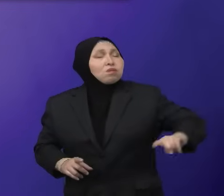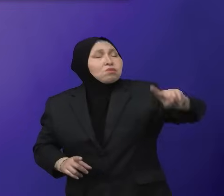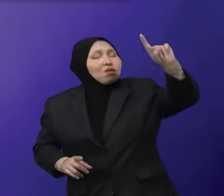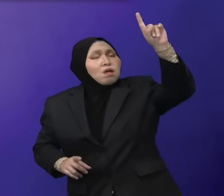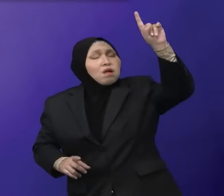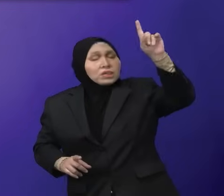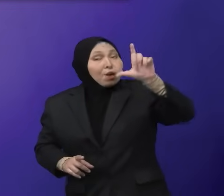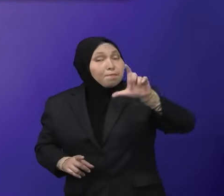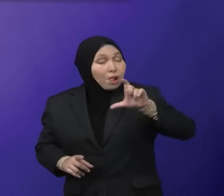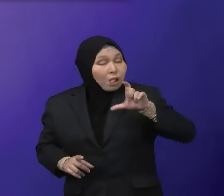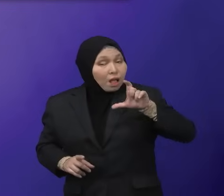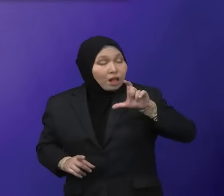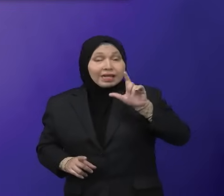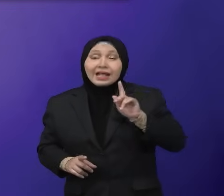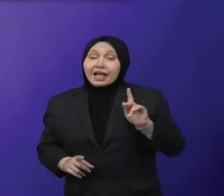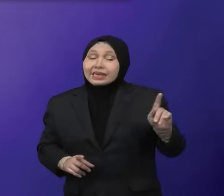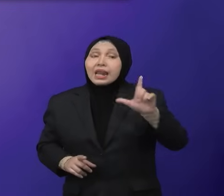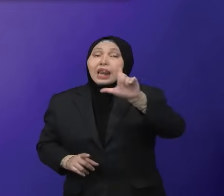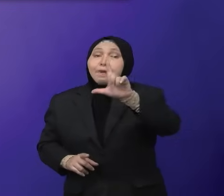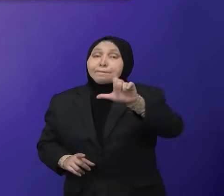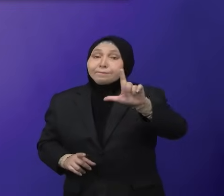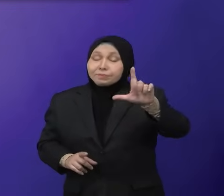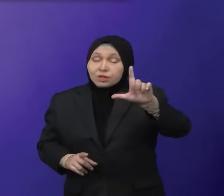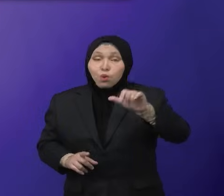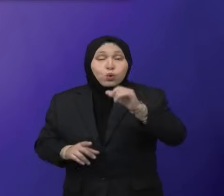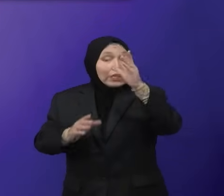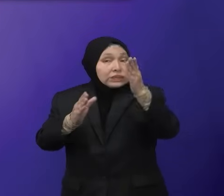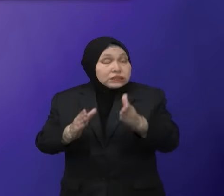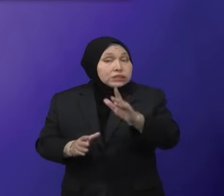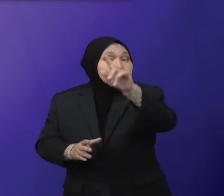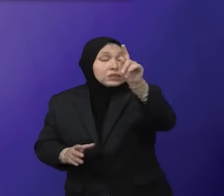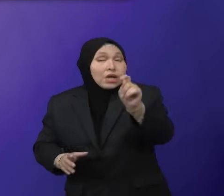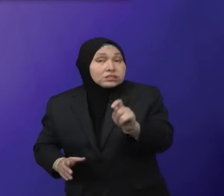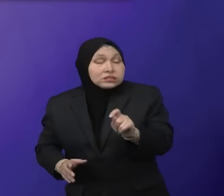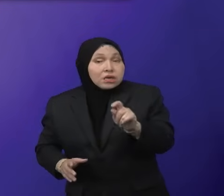Allah ditebalkan. Lam itu. Kalau orang tanya,